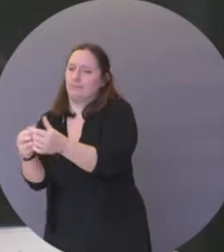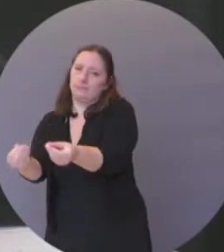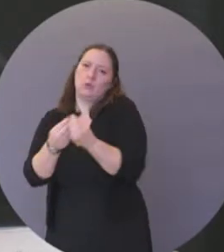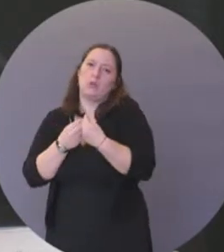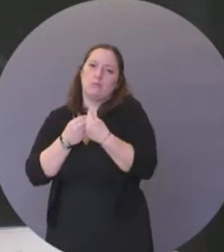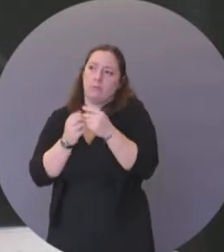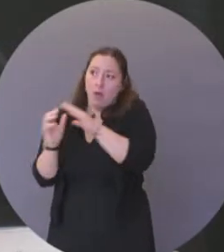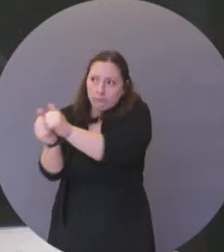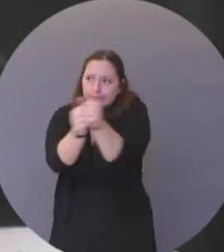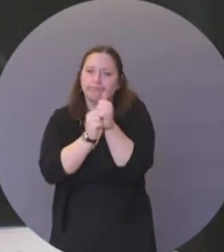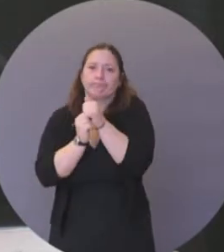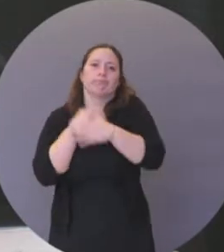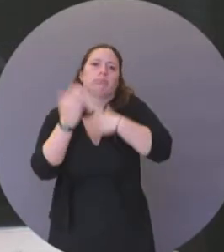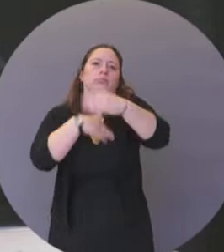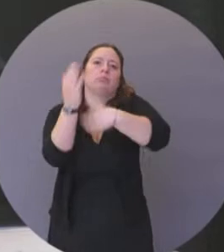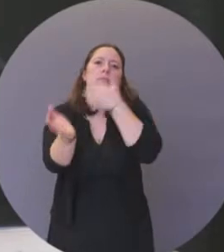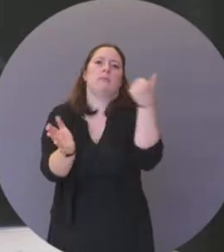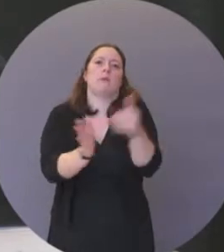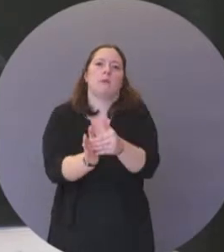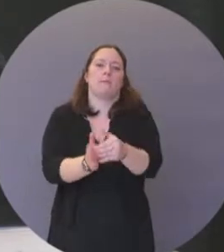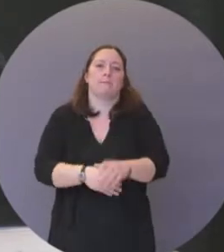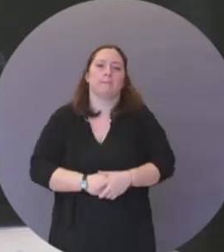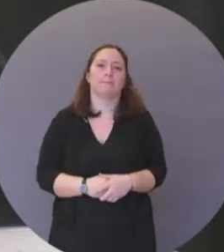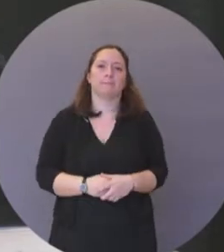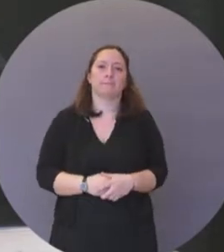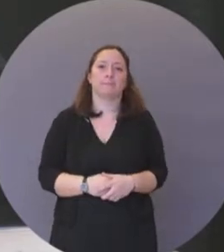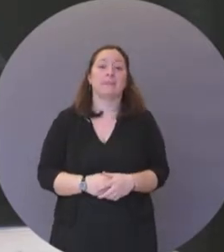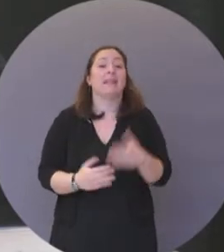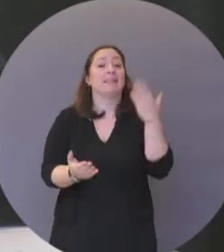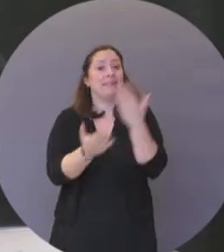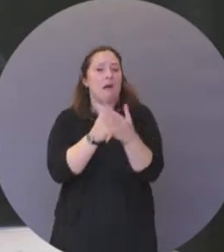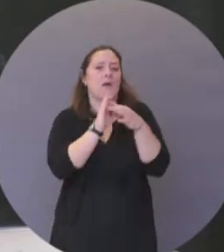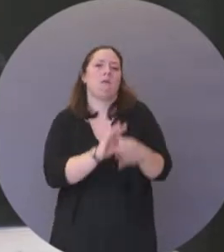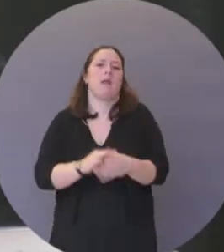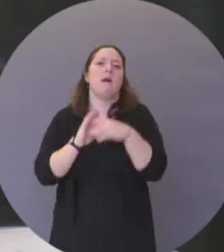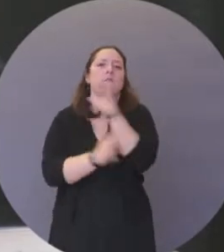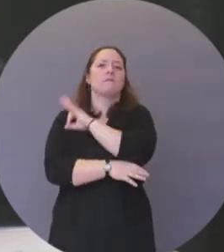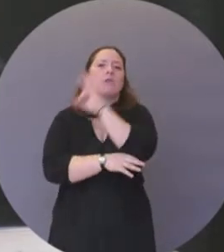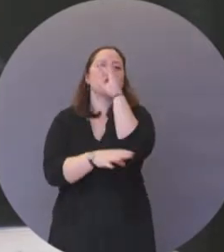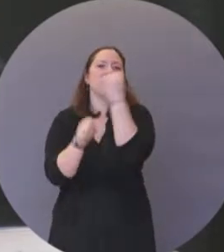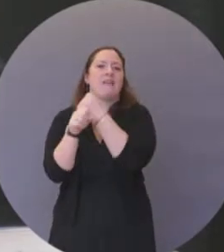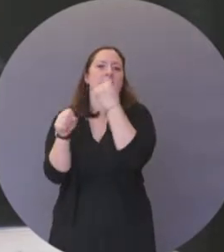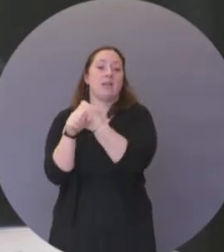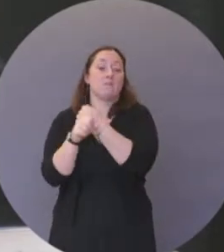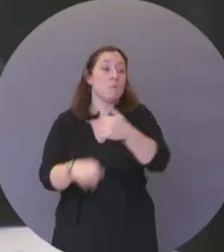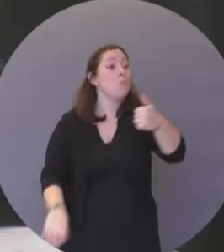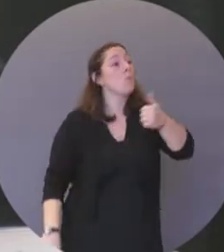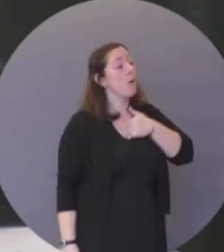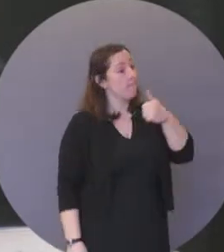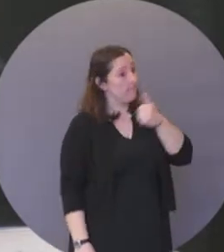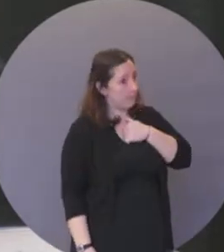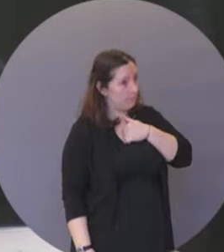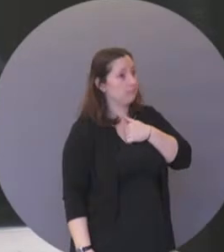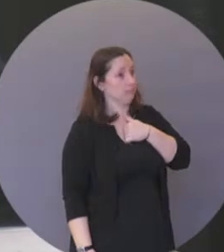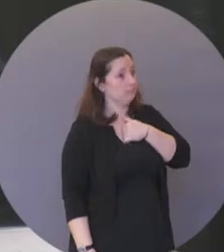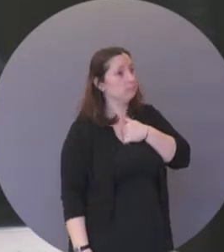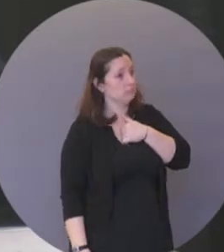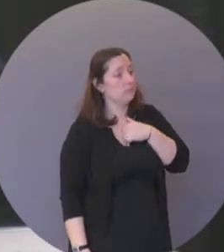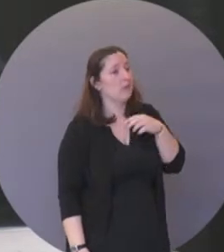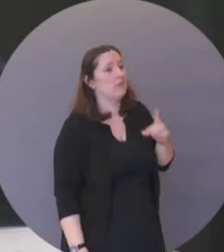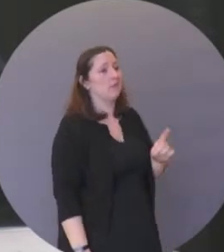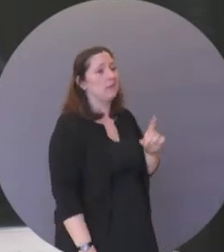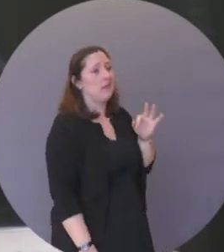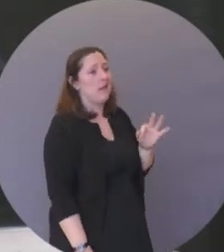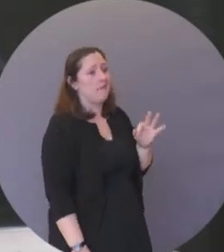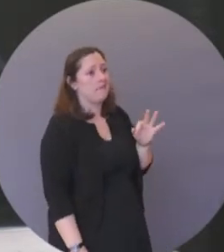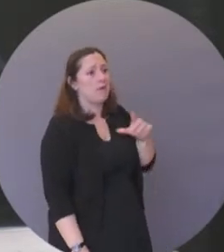l'expérimentation France travail et c'est un fort regaingement alors j'ai participé moi pour ma part avec le la déesse et donc